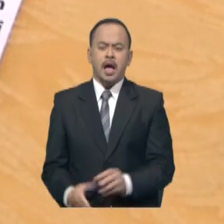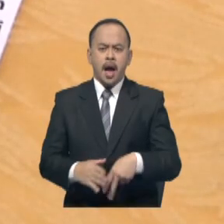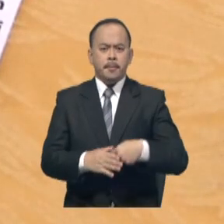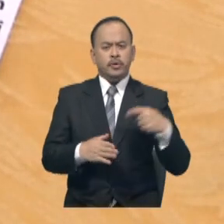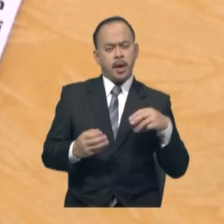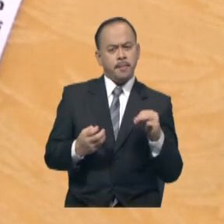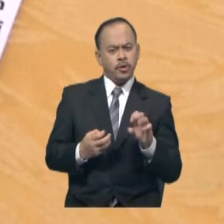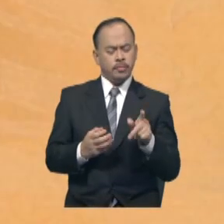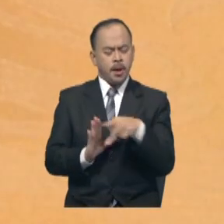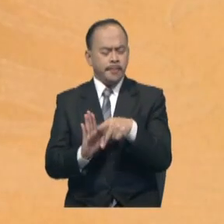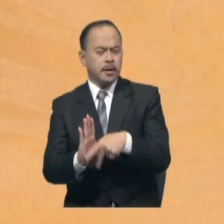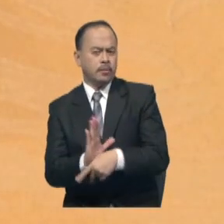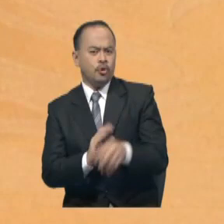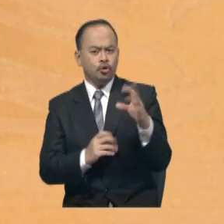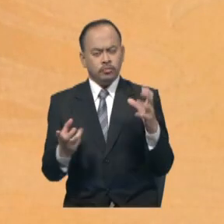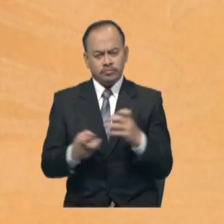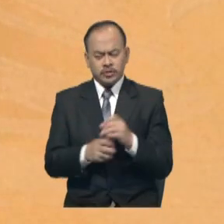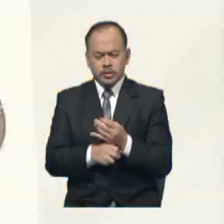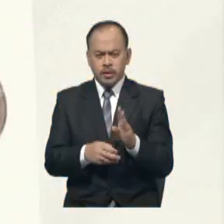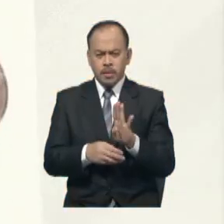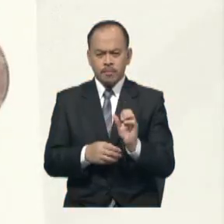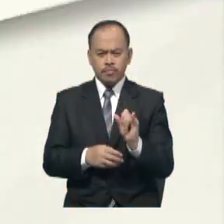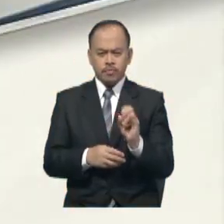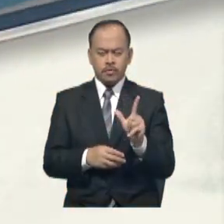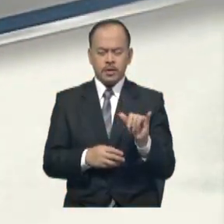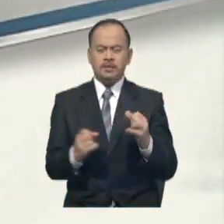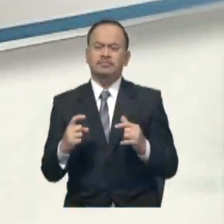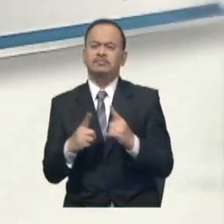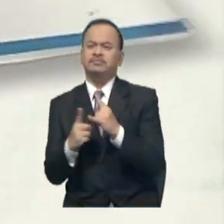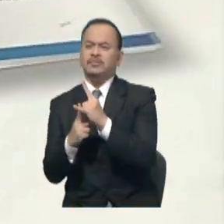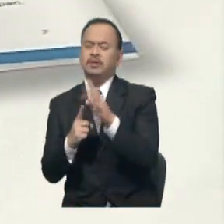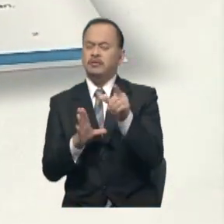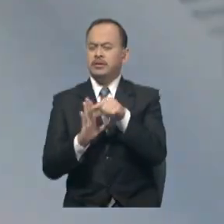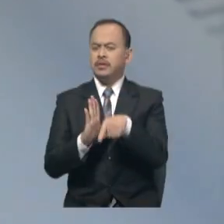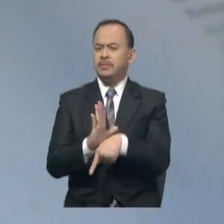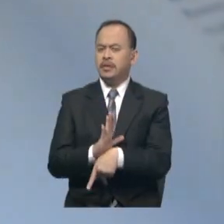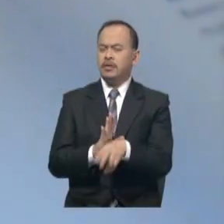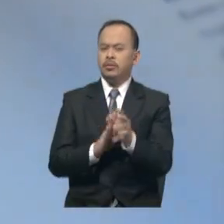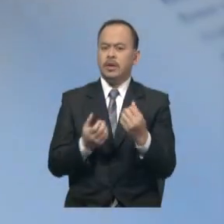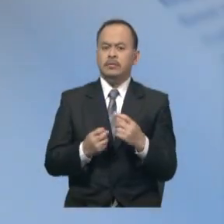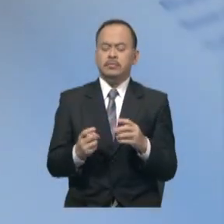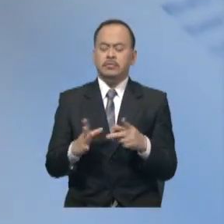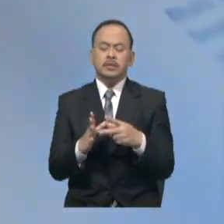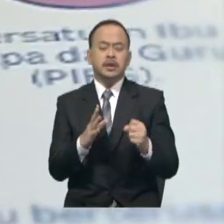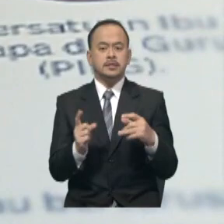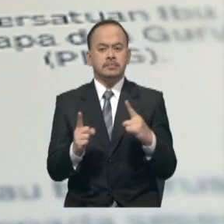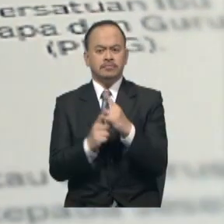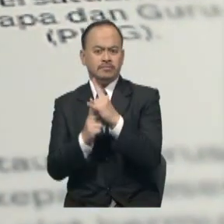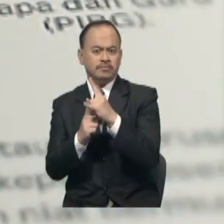Penerbitan modul panduan menangani isu buli kemas kini dasar dan garis panduan menangani kes buli.